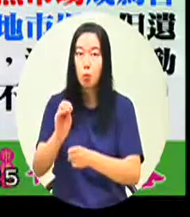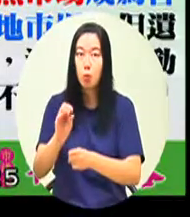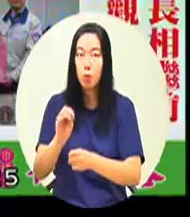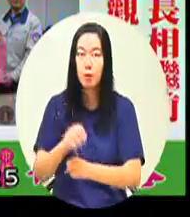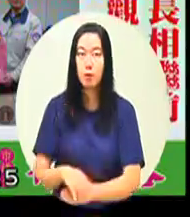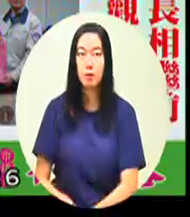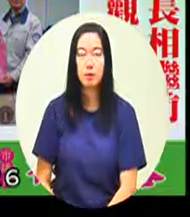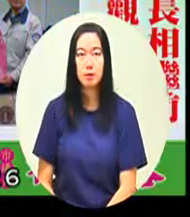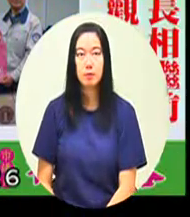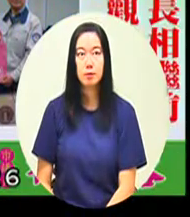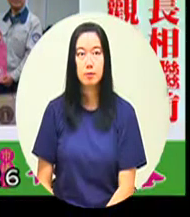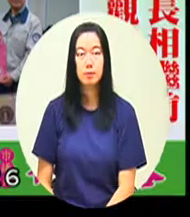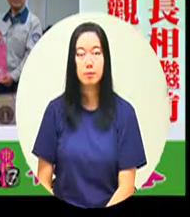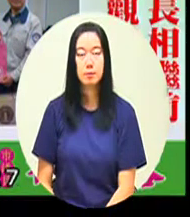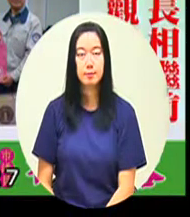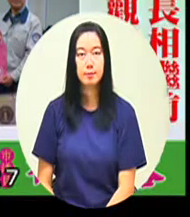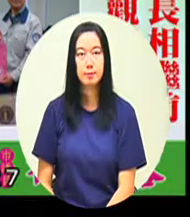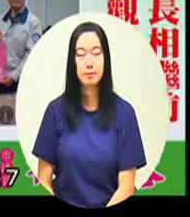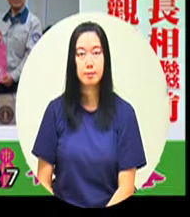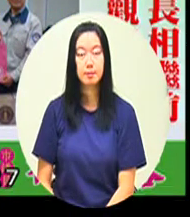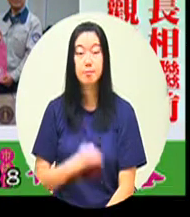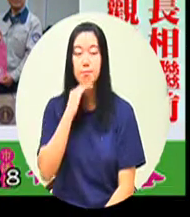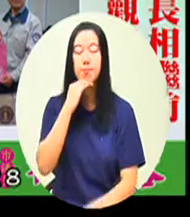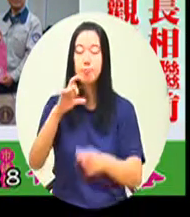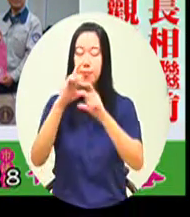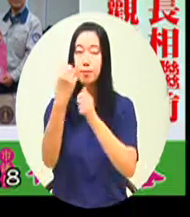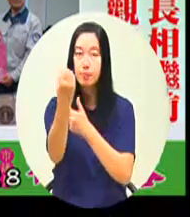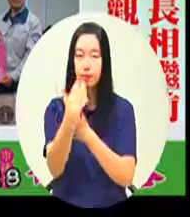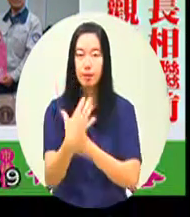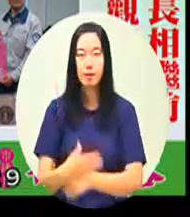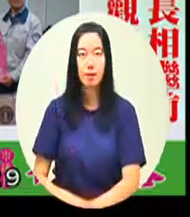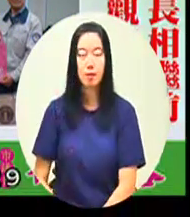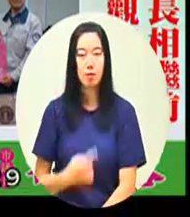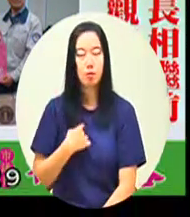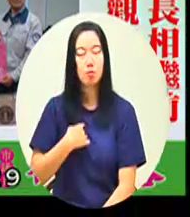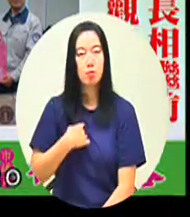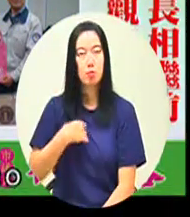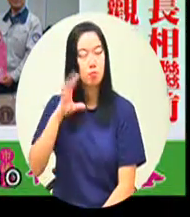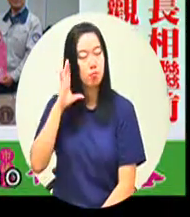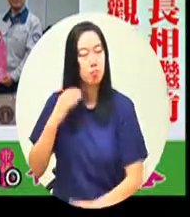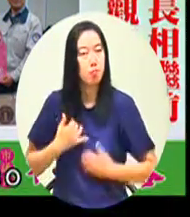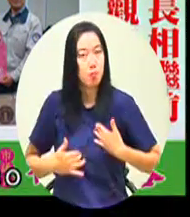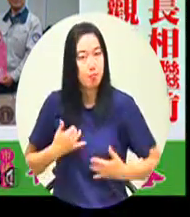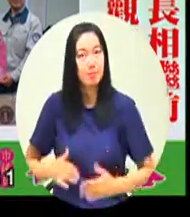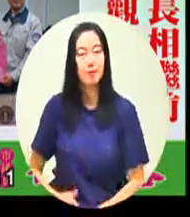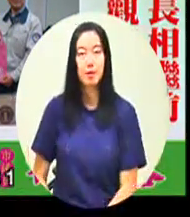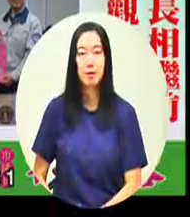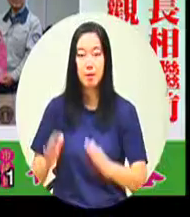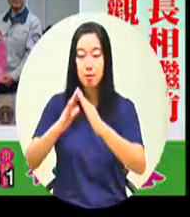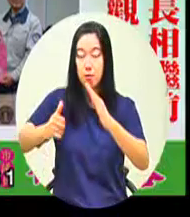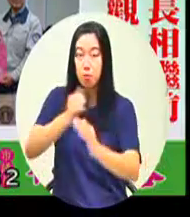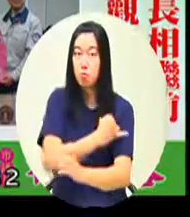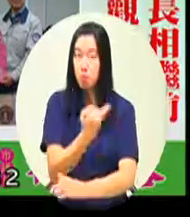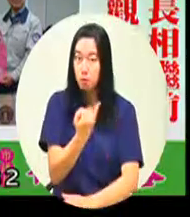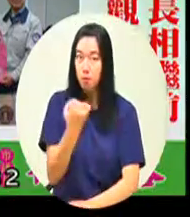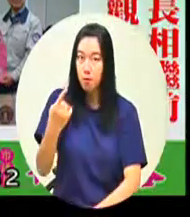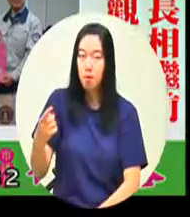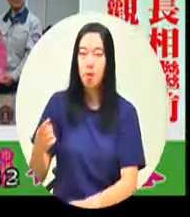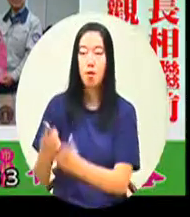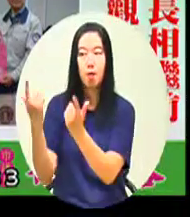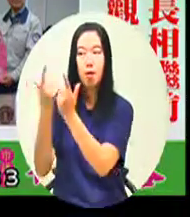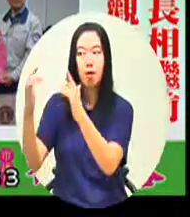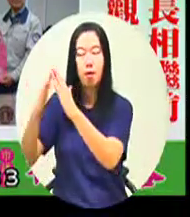长你给我等一下给我一个回应哦？那我很开心陈局市长、柯文哲市长相